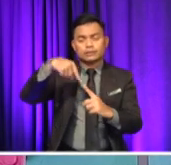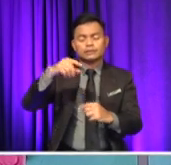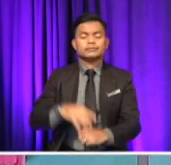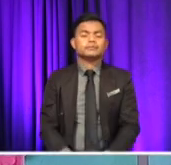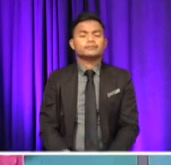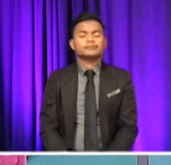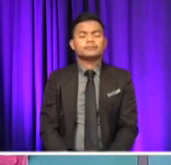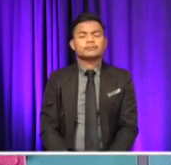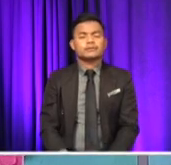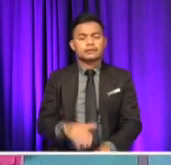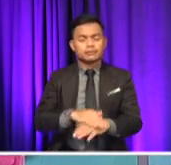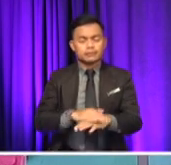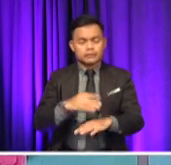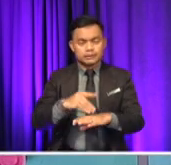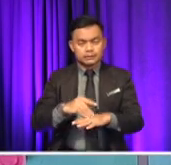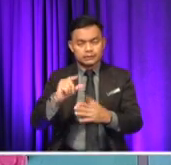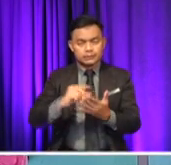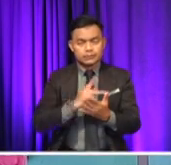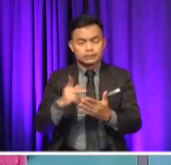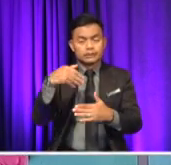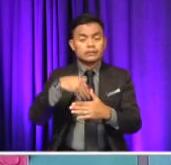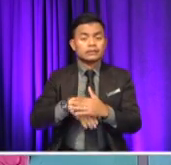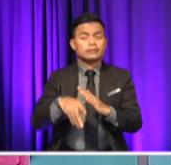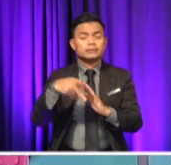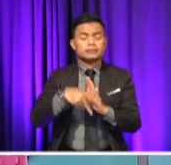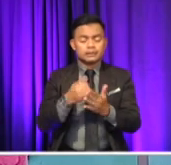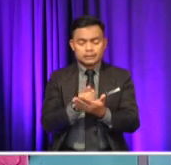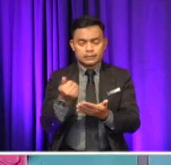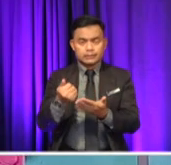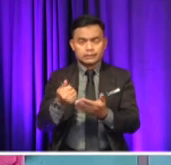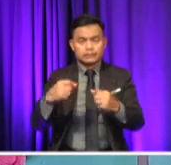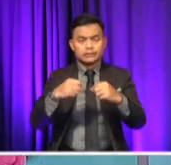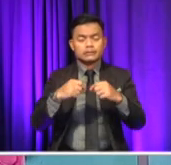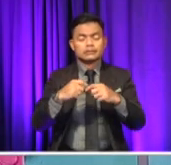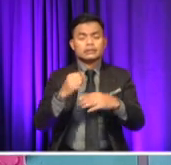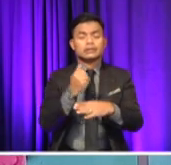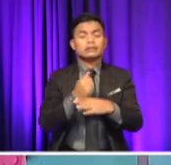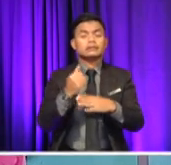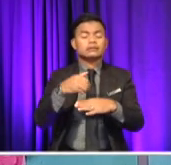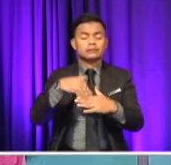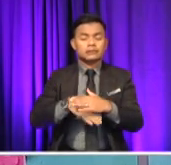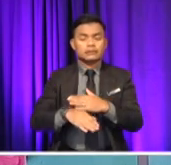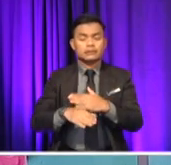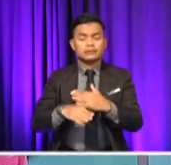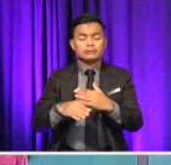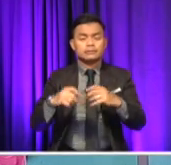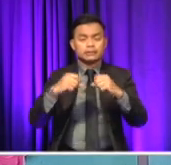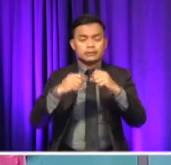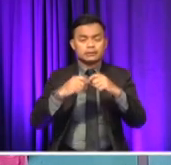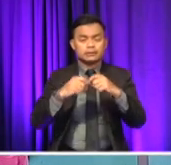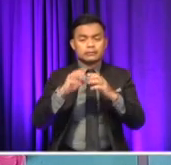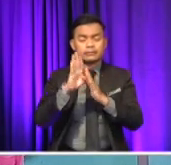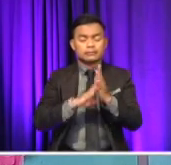banyak digunakan dalam peralatan elektrik muda atau di dalam alat teknologi berkuasa rendah